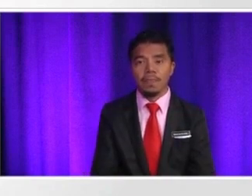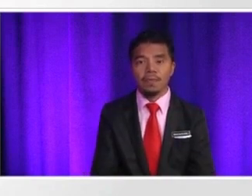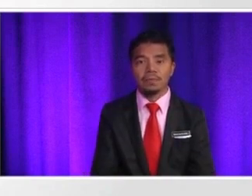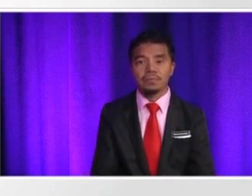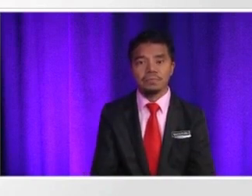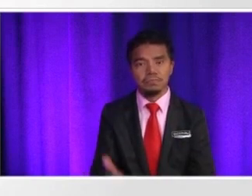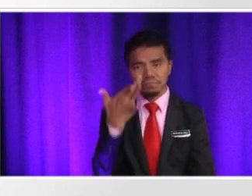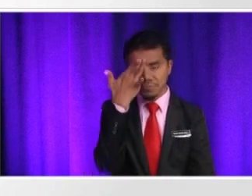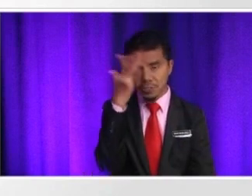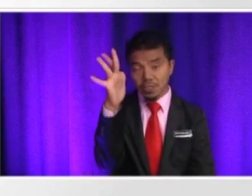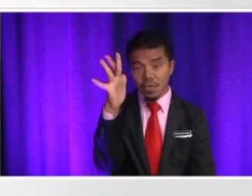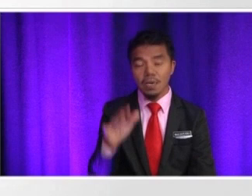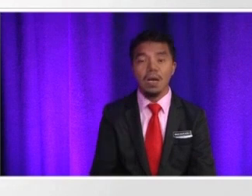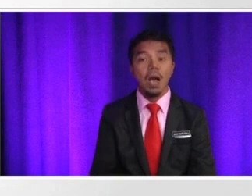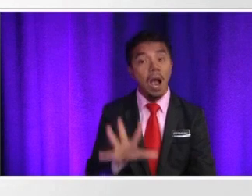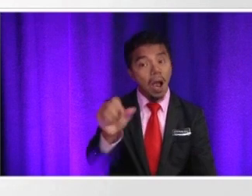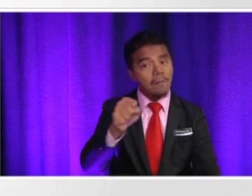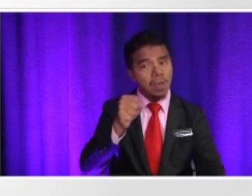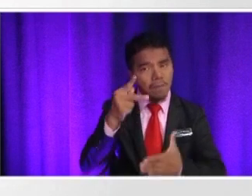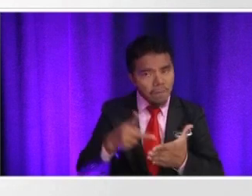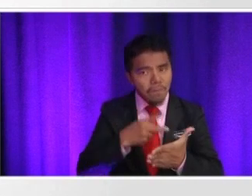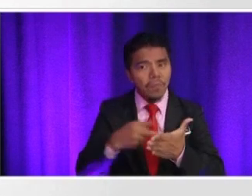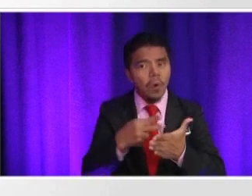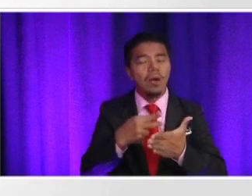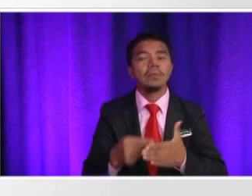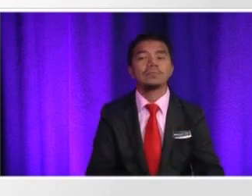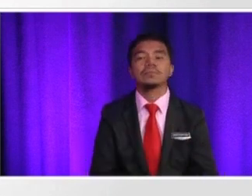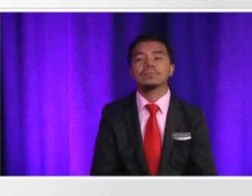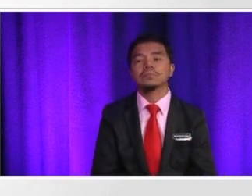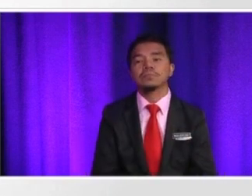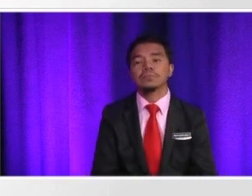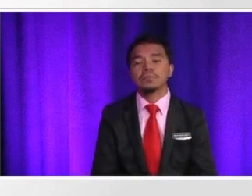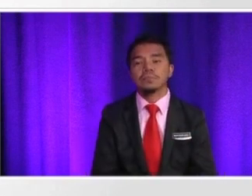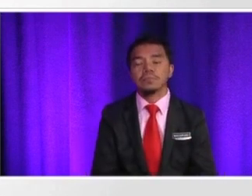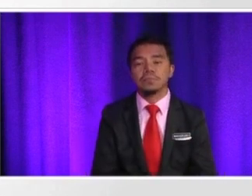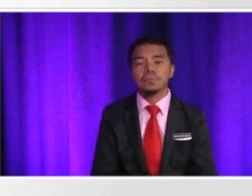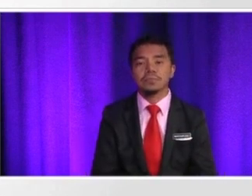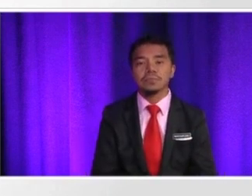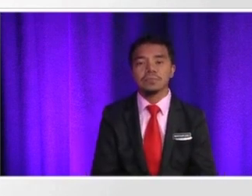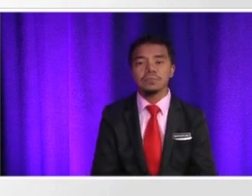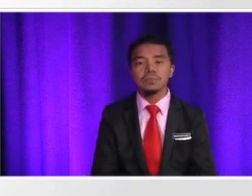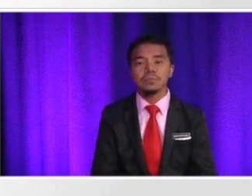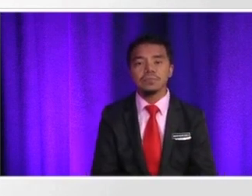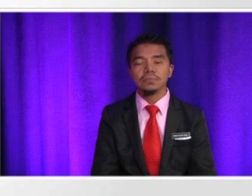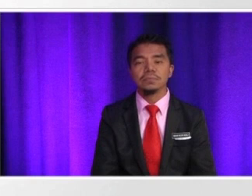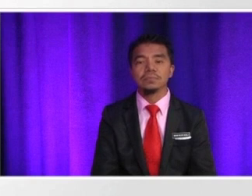tu? Daripada pengalaman dia berulang alik dari Kuala Terengganu ke Kuala Lumpur menggunakan